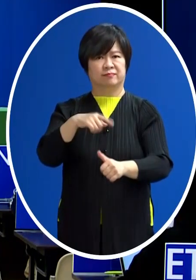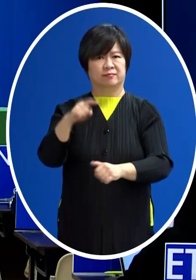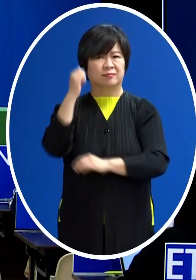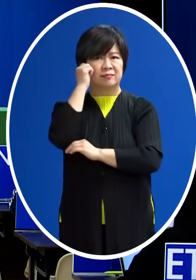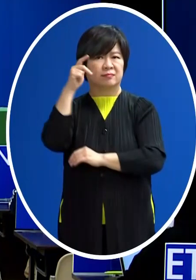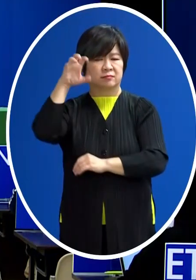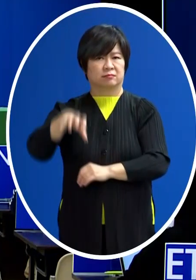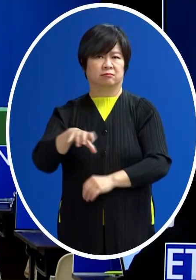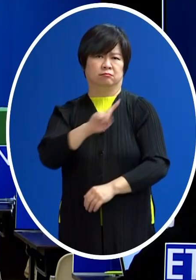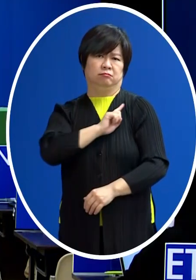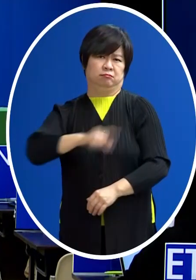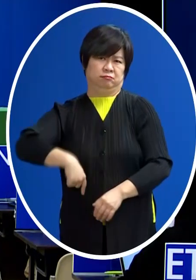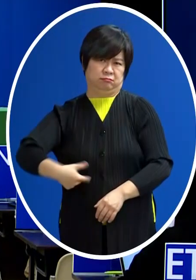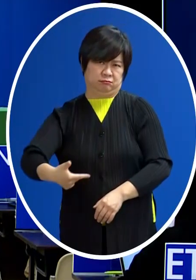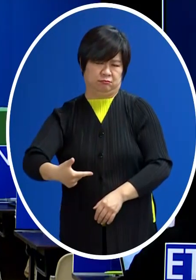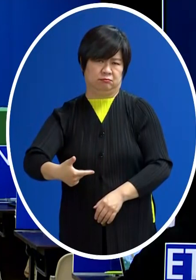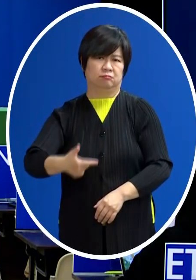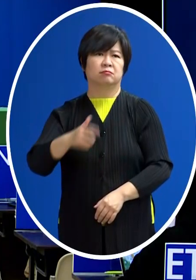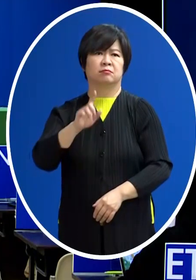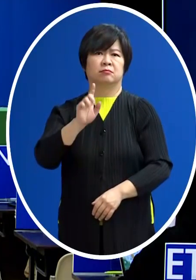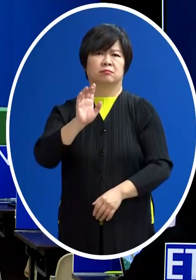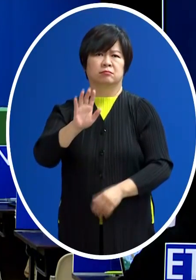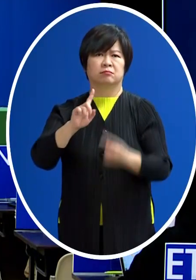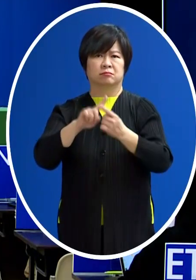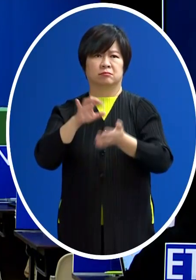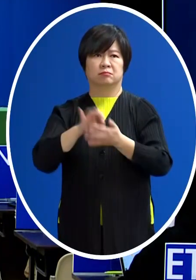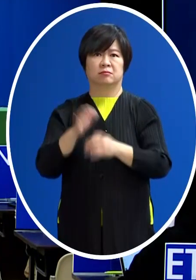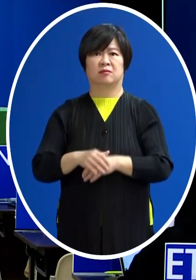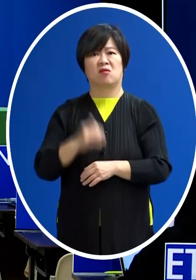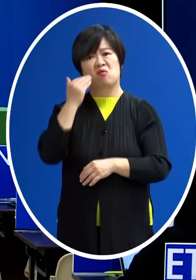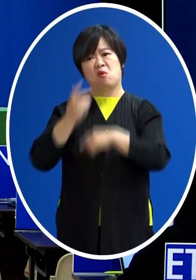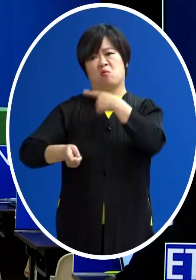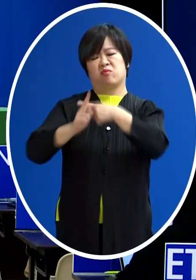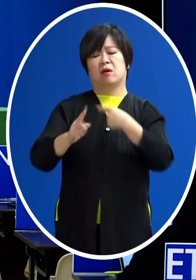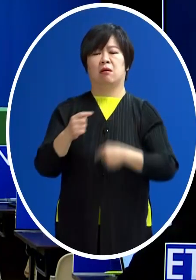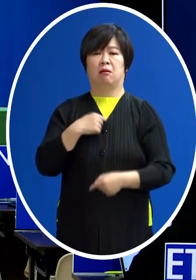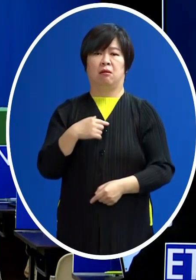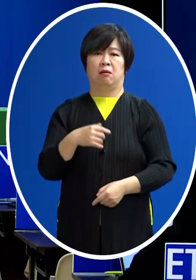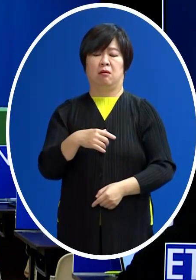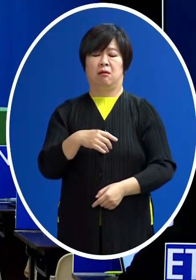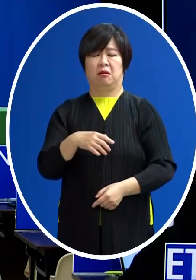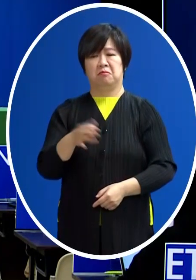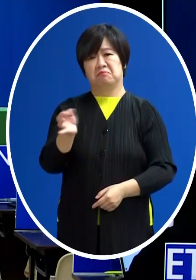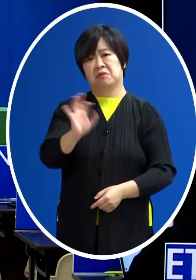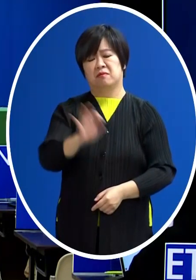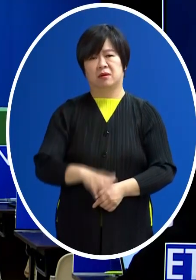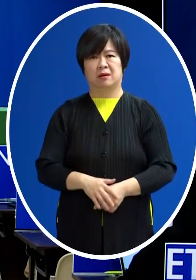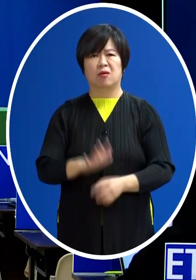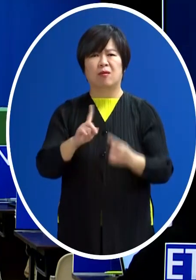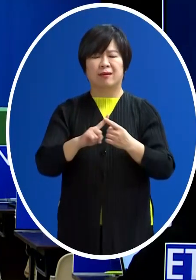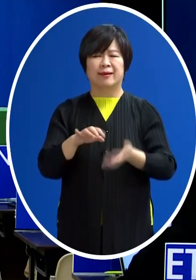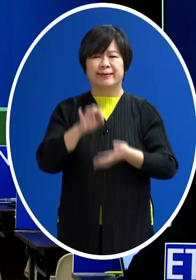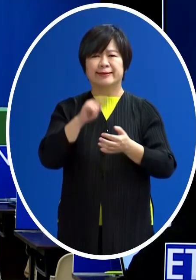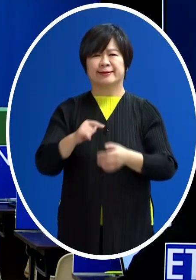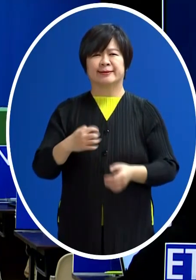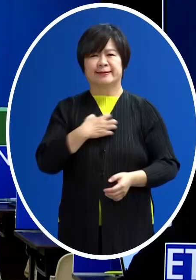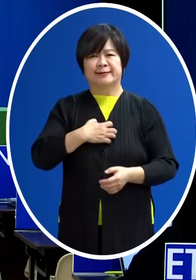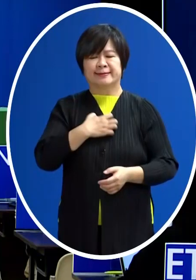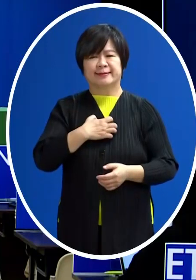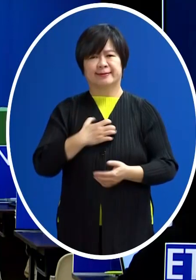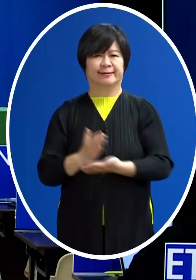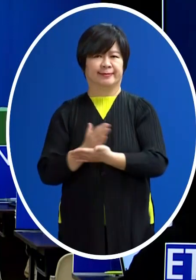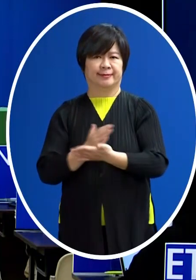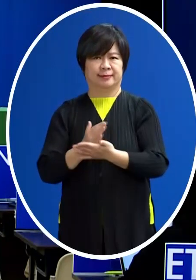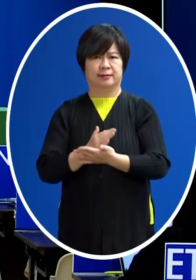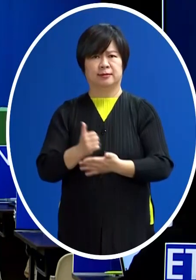必须要自费。那有人抱怨就说，那还不如确诊，因为完全免费。那当这样讲是气话，不过有人户头里确